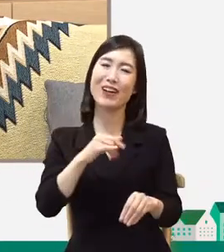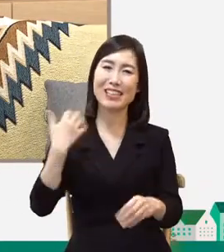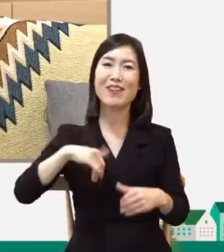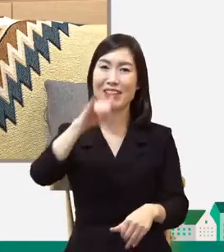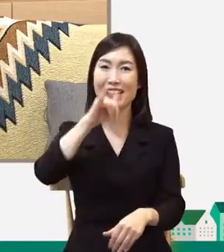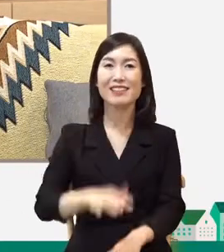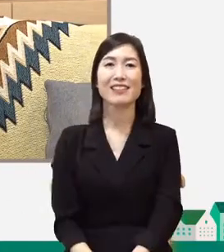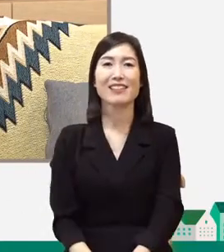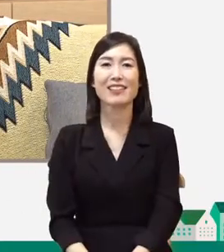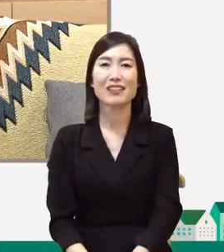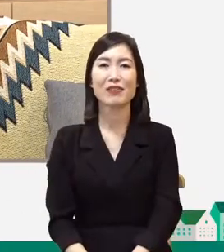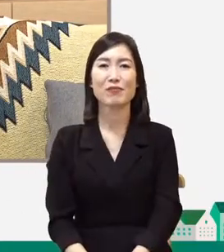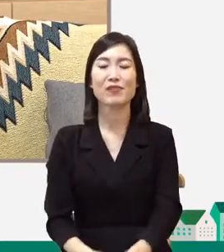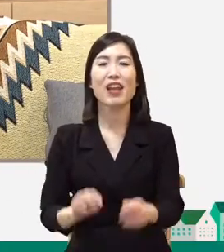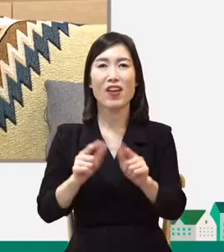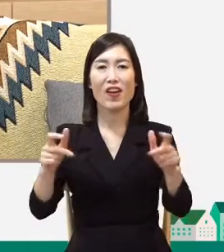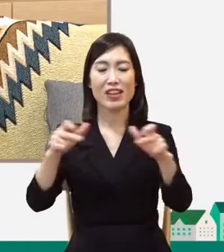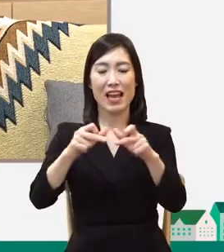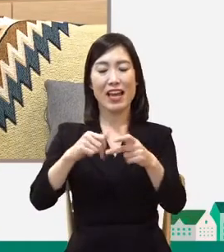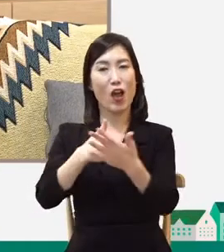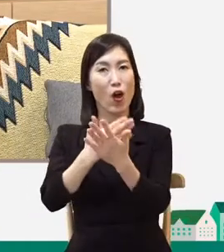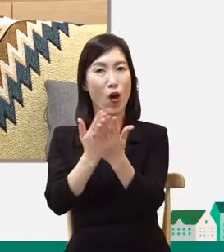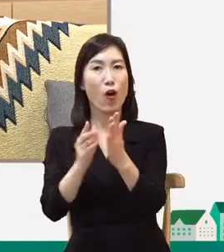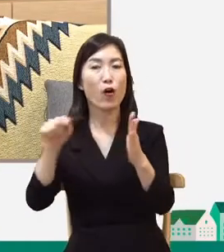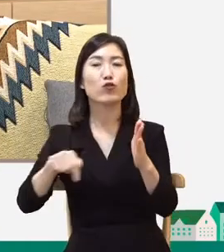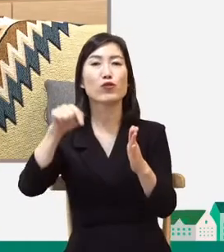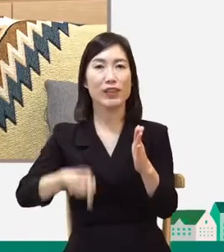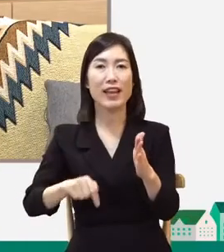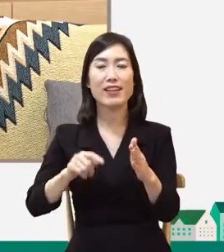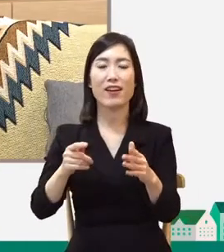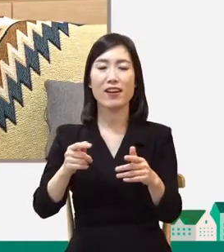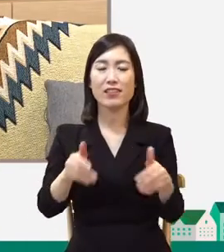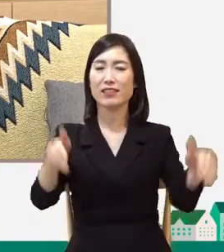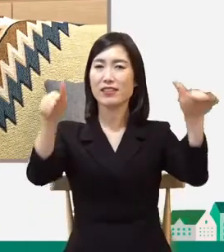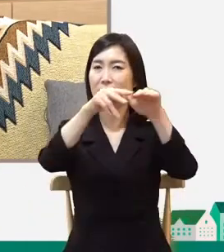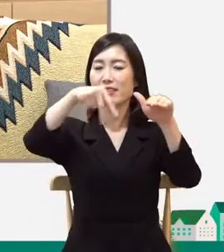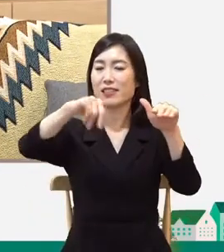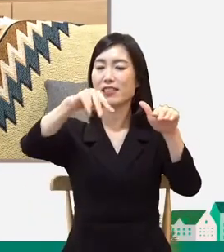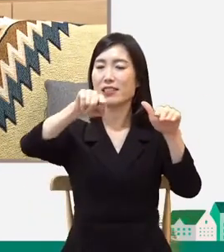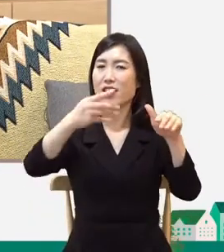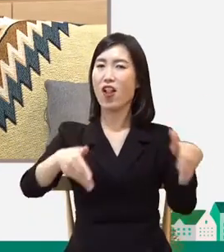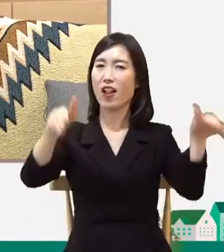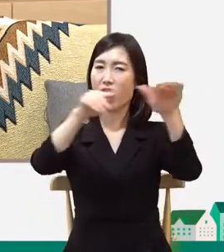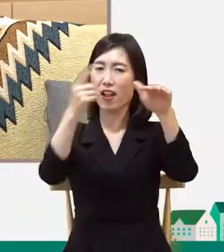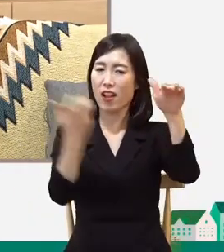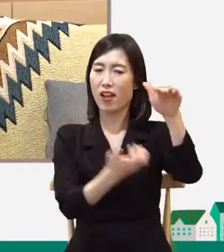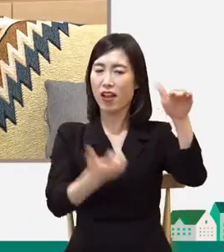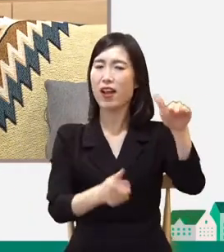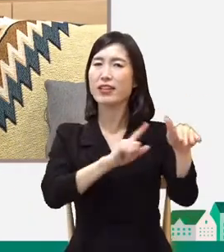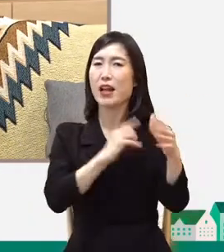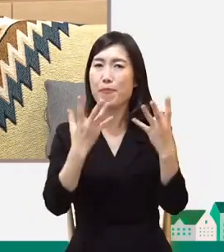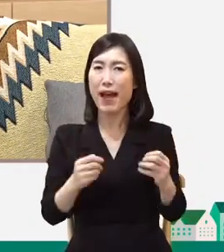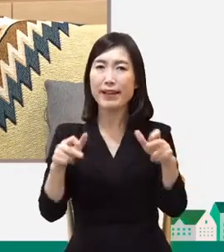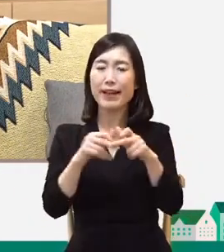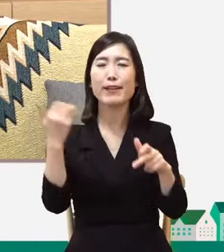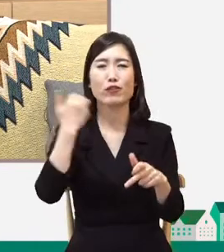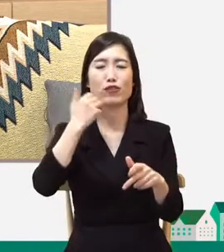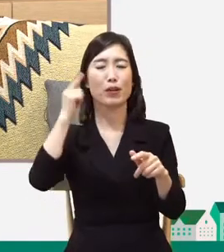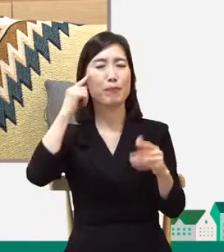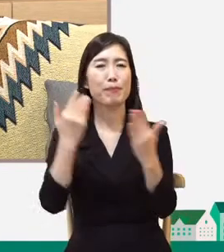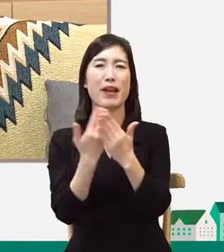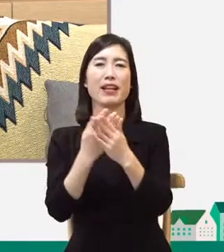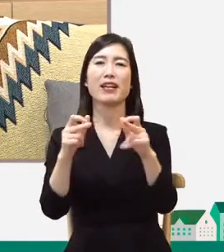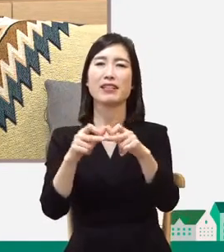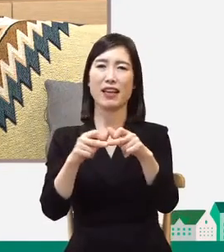사실 여러 장애 유형 중에서도 그 시설에 가장 많이 거주하는 장애 유형이 발달장애인이라